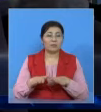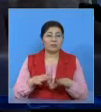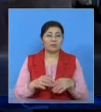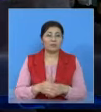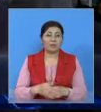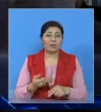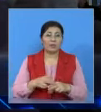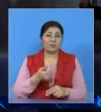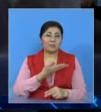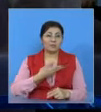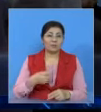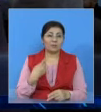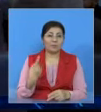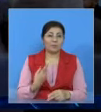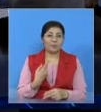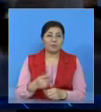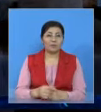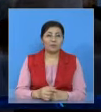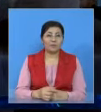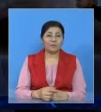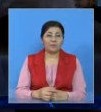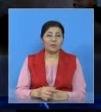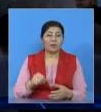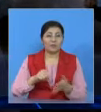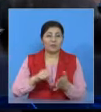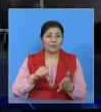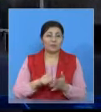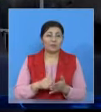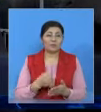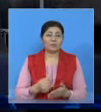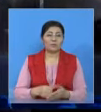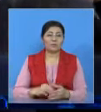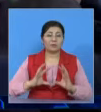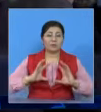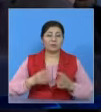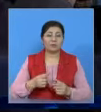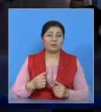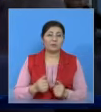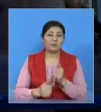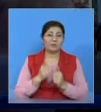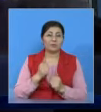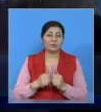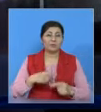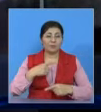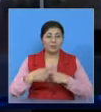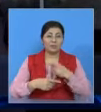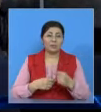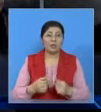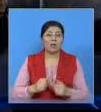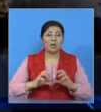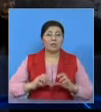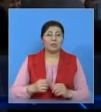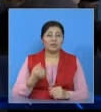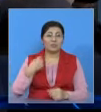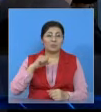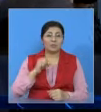это был наш первый поступь, как участника чемпионата мира. Так что впереди чемпионат Европы. Ребята, Бог даст, ставят перед